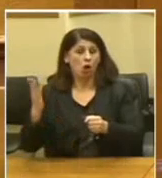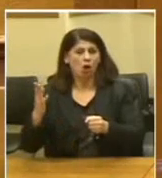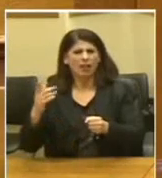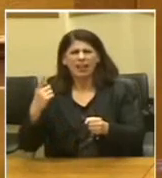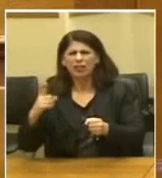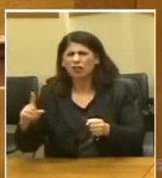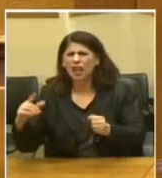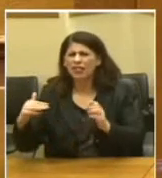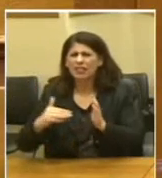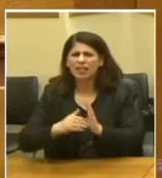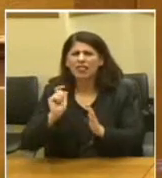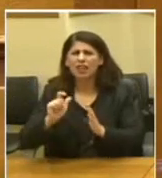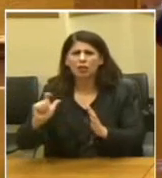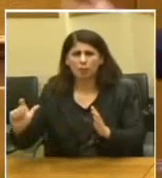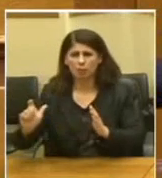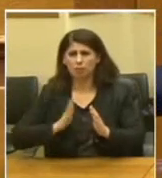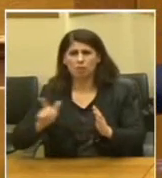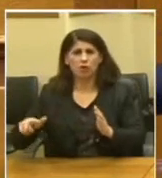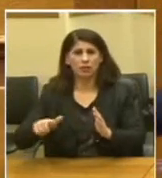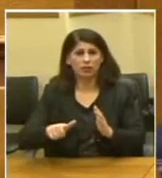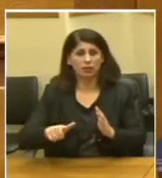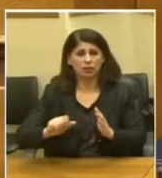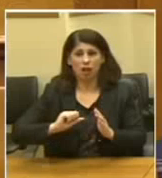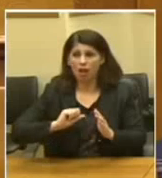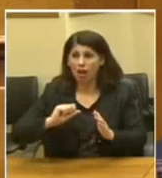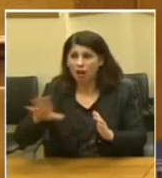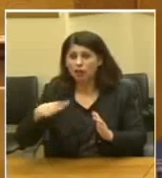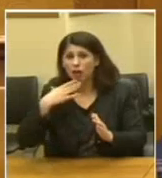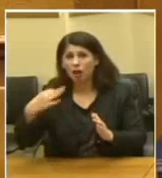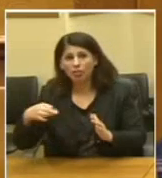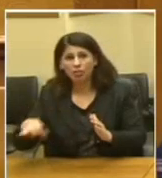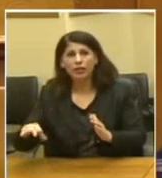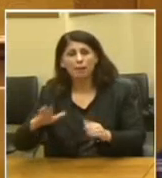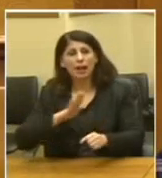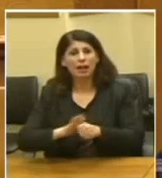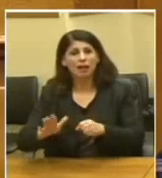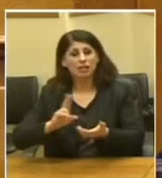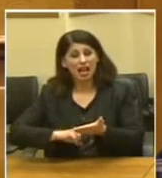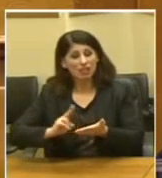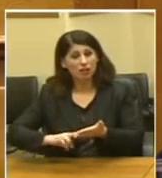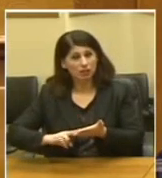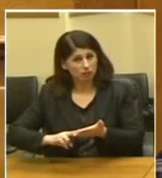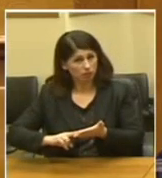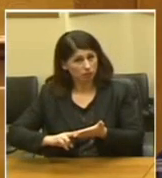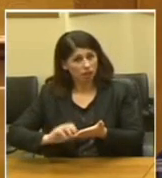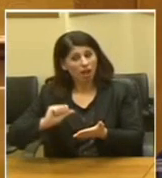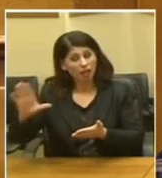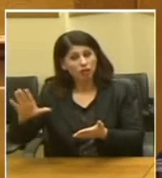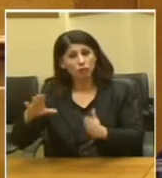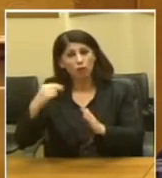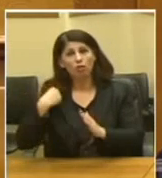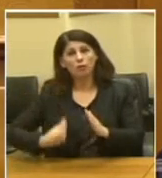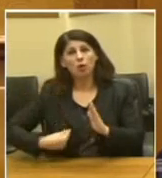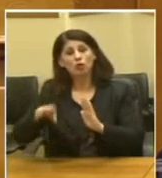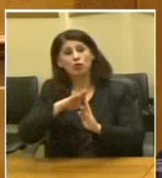χιλιάδες, εκατομμύρια συμπολίτες μας ήταν έξω λόγω αδυναμίας κάλυψης των ασφαλιστικών τους υποχρεώσεων, έξω από το δημόσιο σύστημα